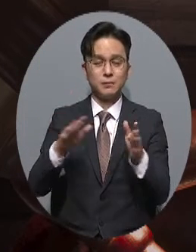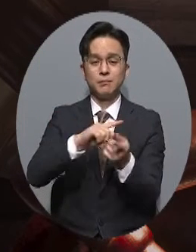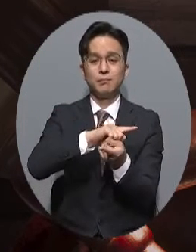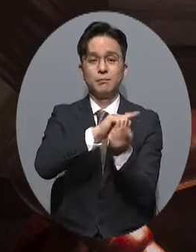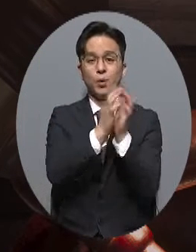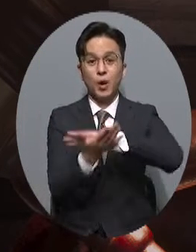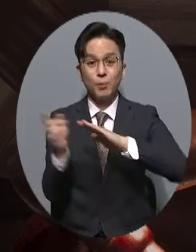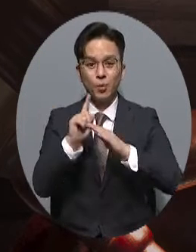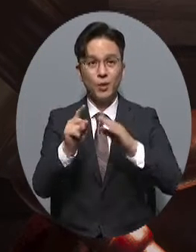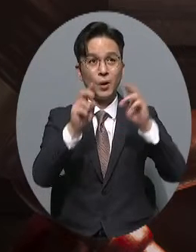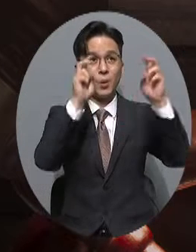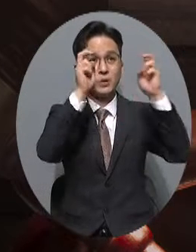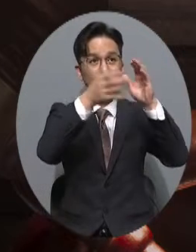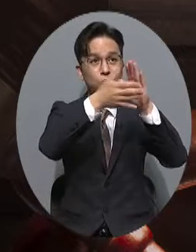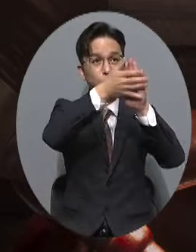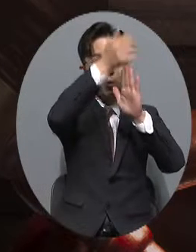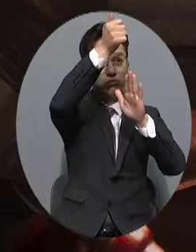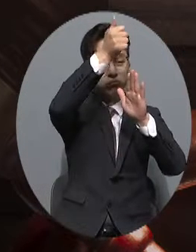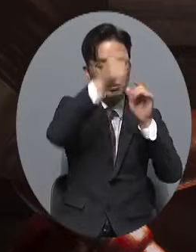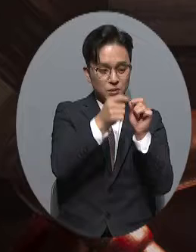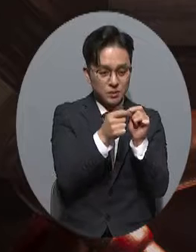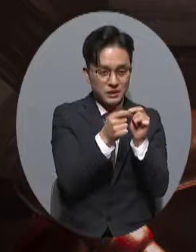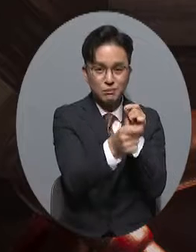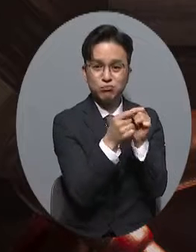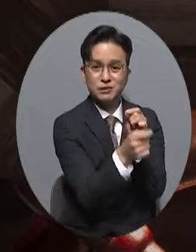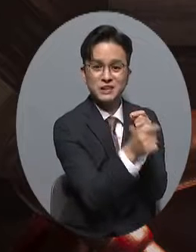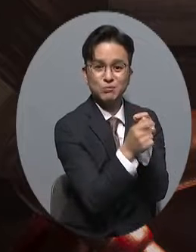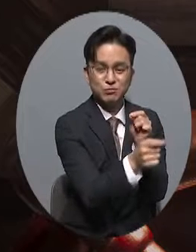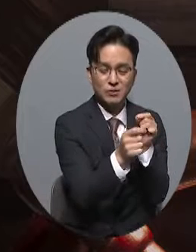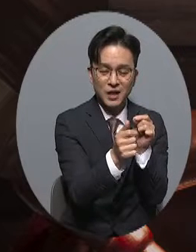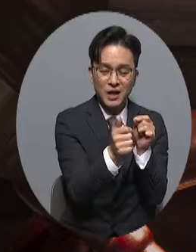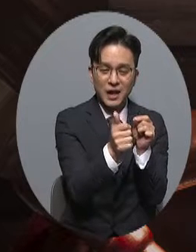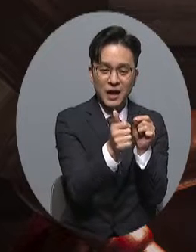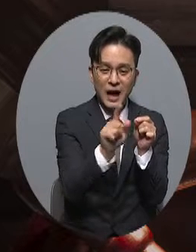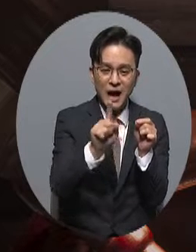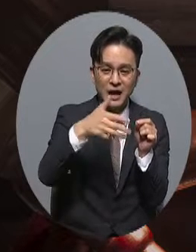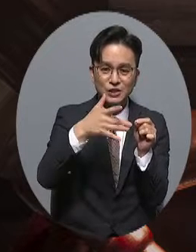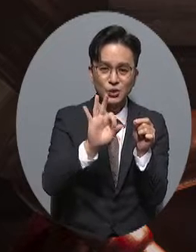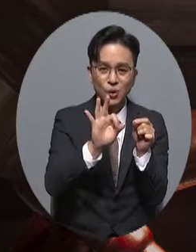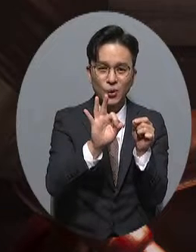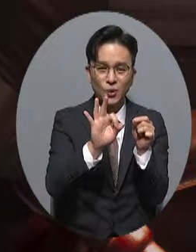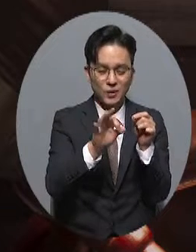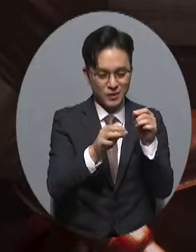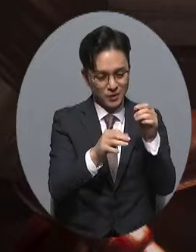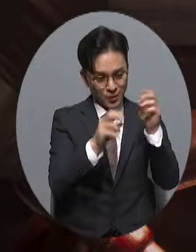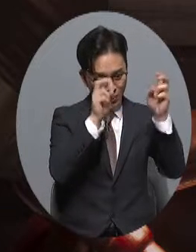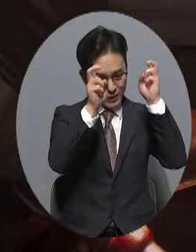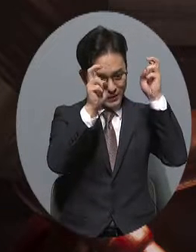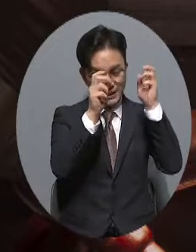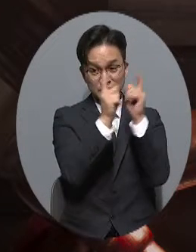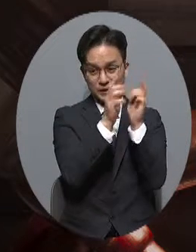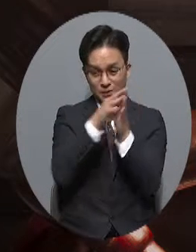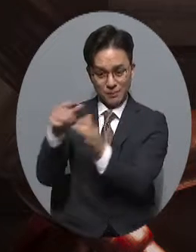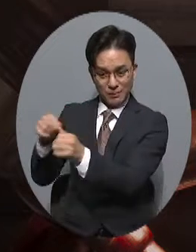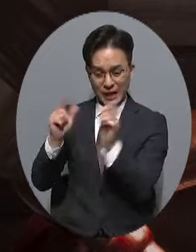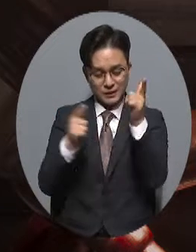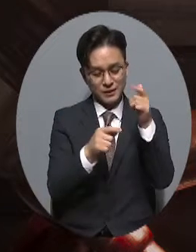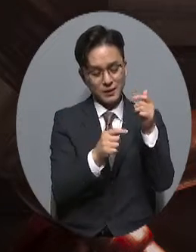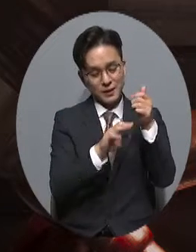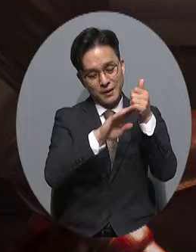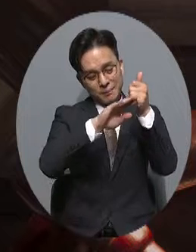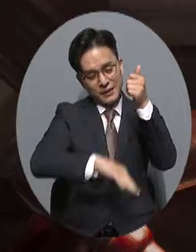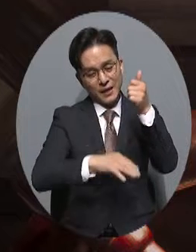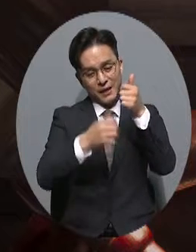있습니다 그렇다면 하청 업체 근로자가 사실상 본인의 어떤 지위와 관련해서 직접 영향력을 갖는 원청을 상대로